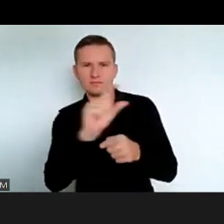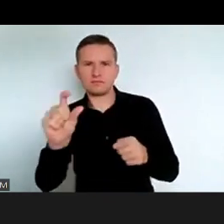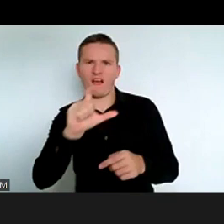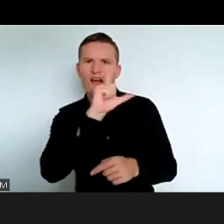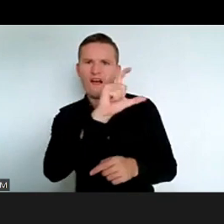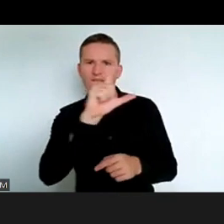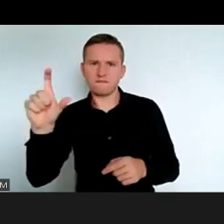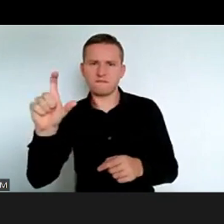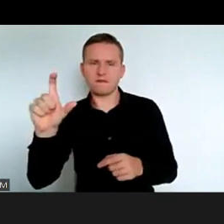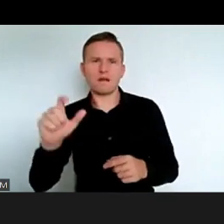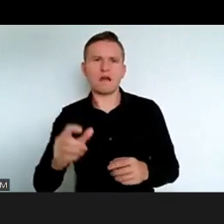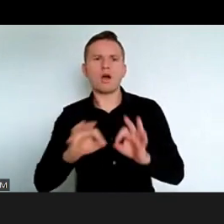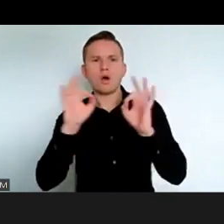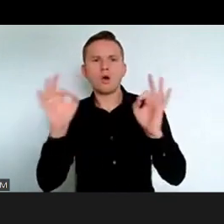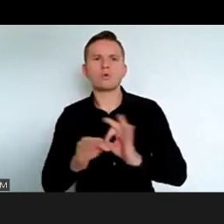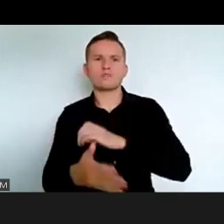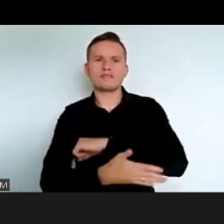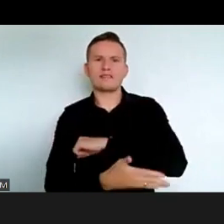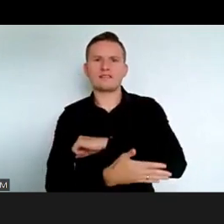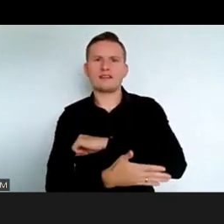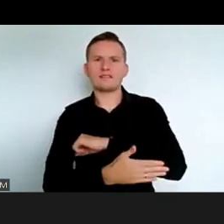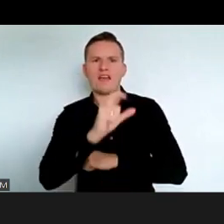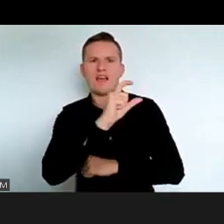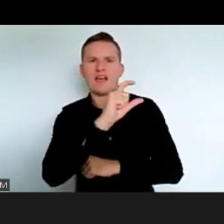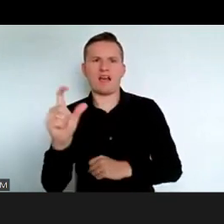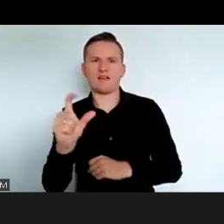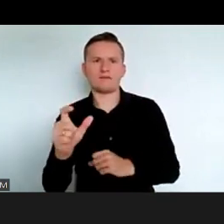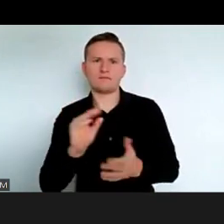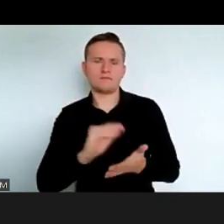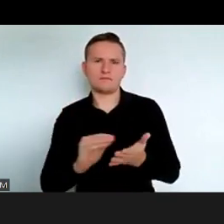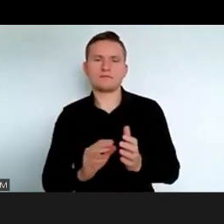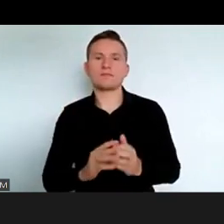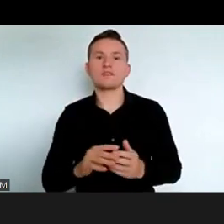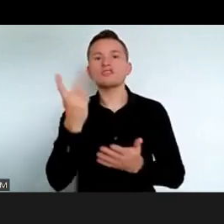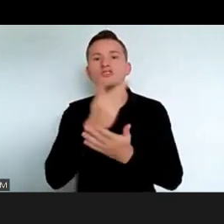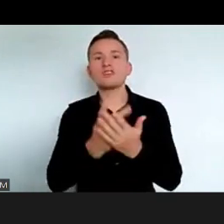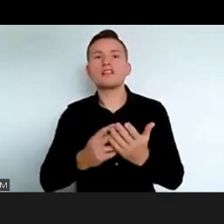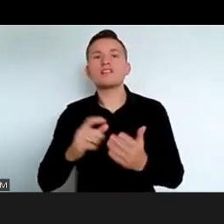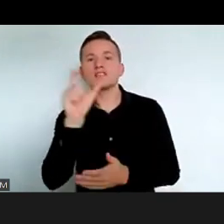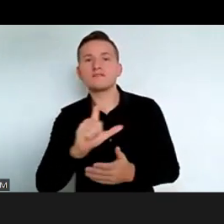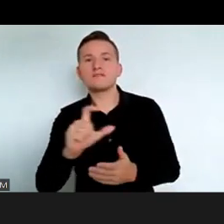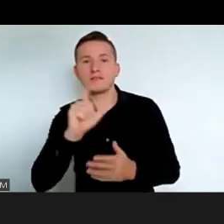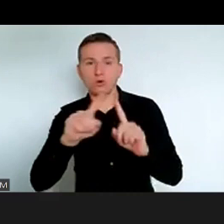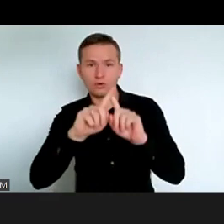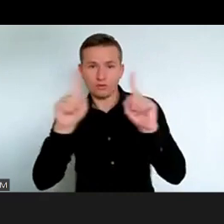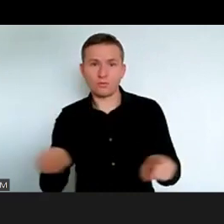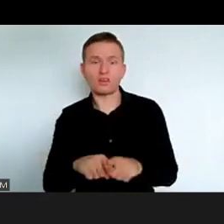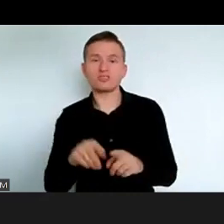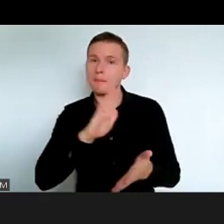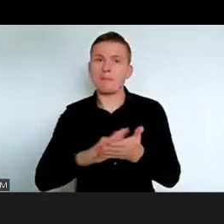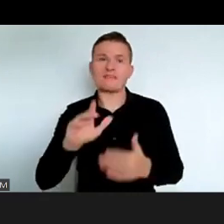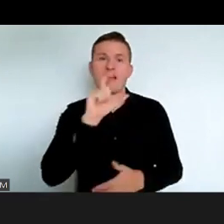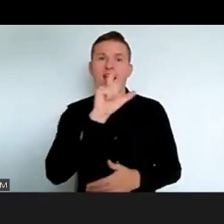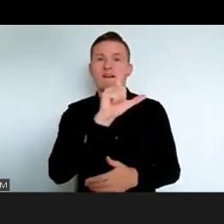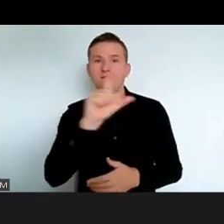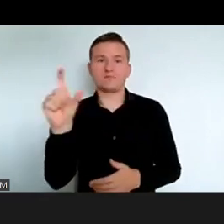są takie, żeby wersalikami nie pisać? Czytelność cyfrowego formularza będzie zapewniona również bez wielkich liter. Według mnie